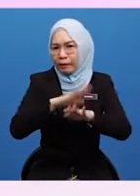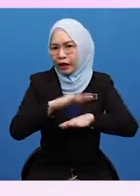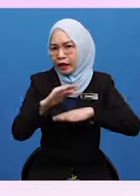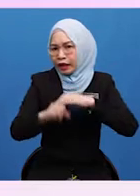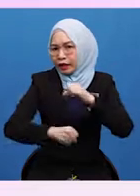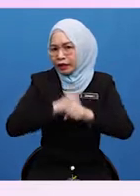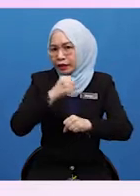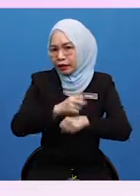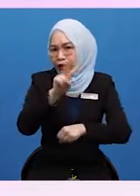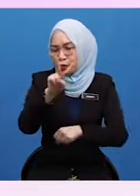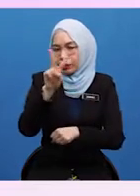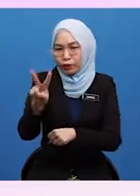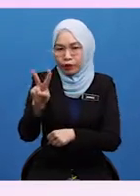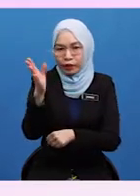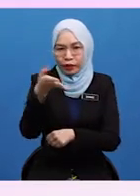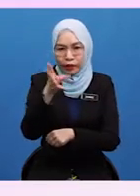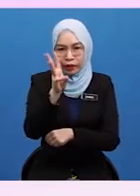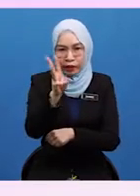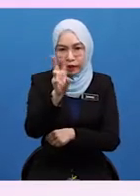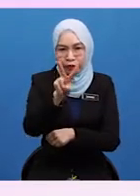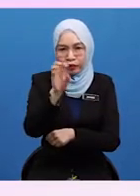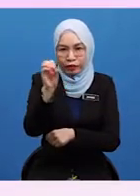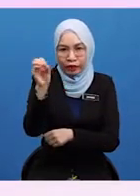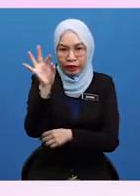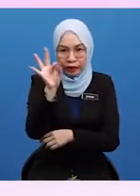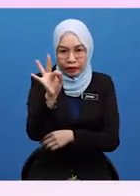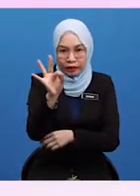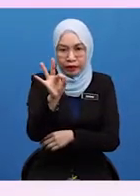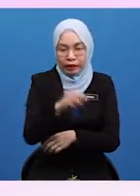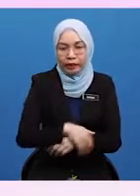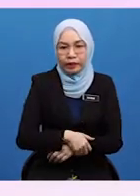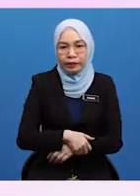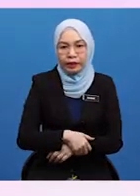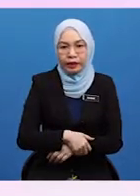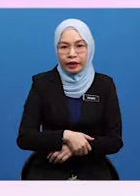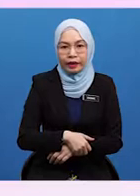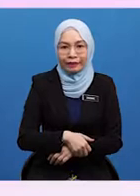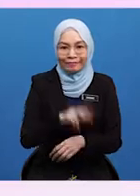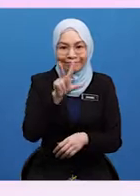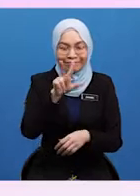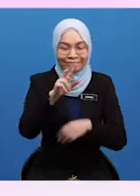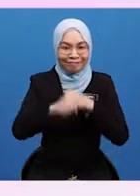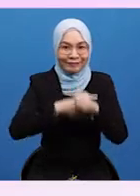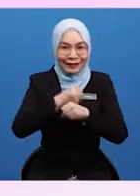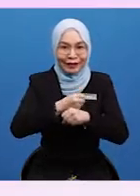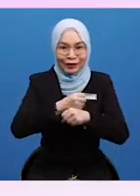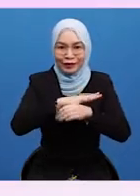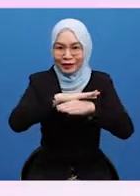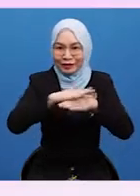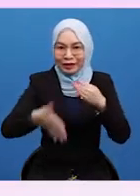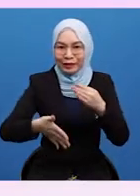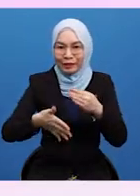22 Jun 2009 selang tiga tahun dan pada message yang